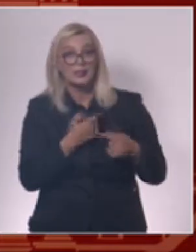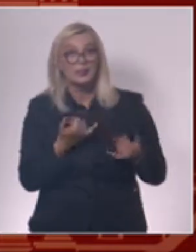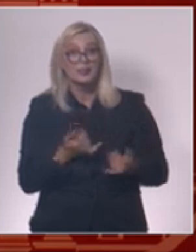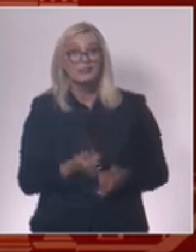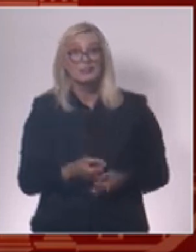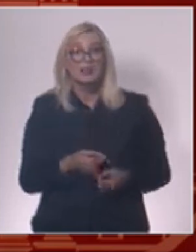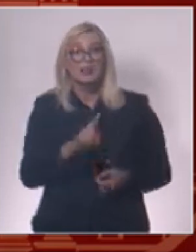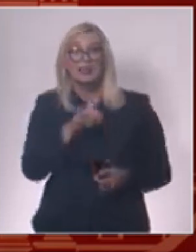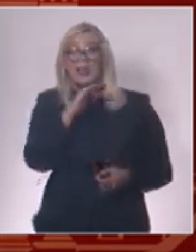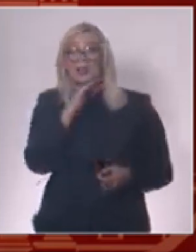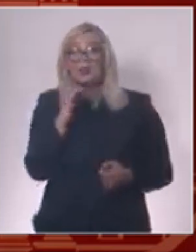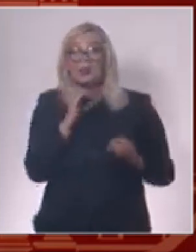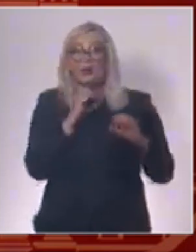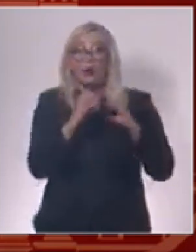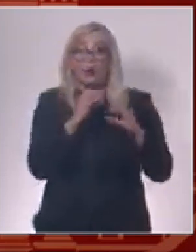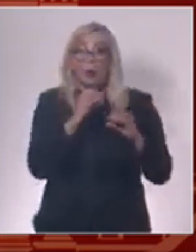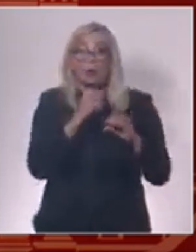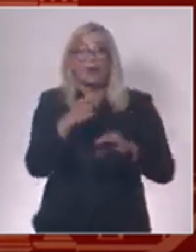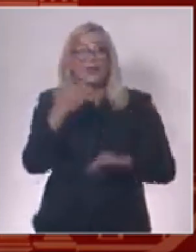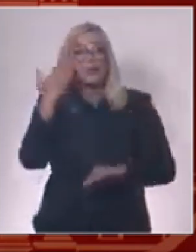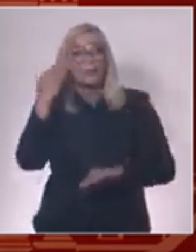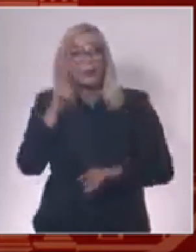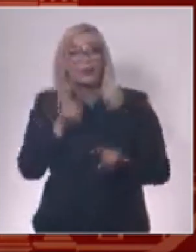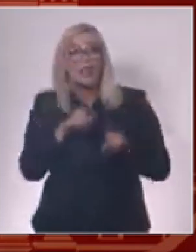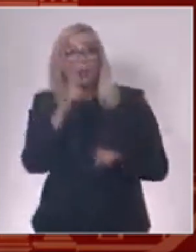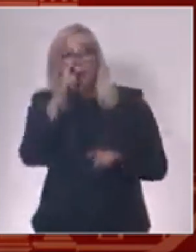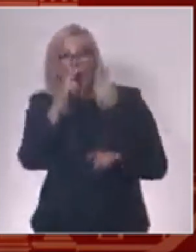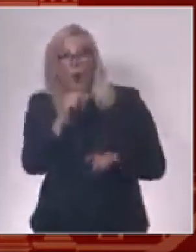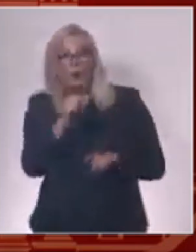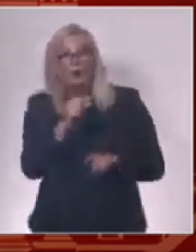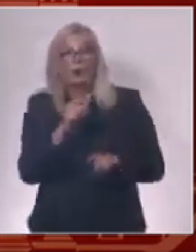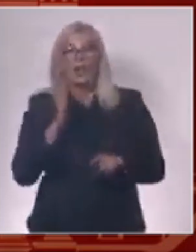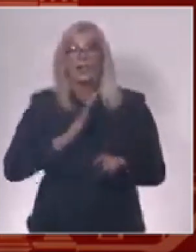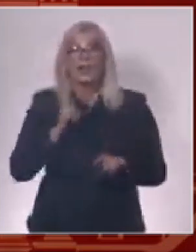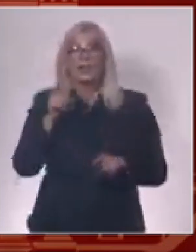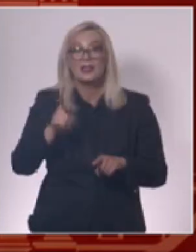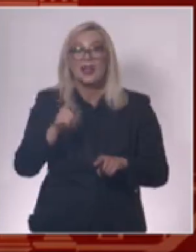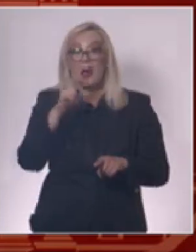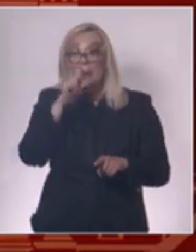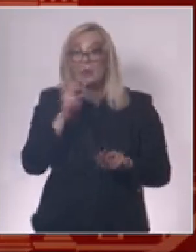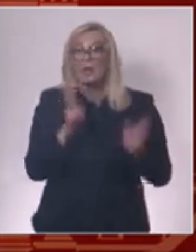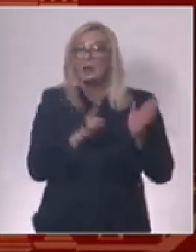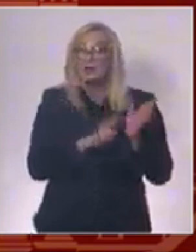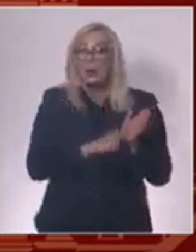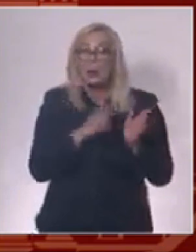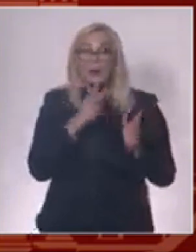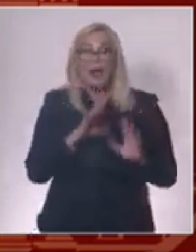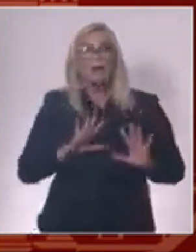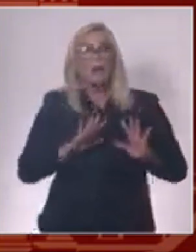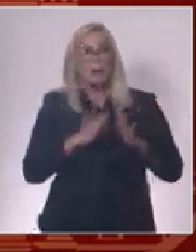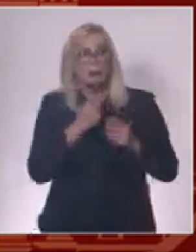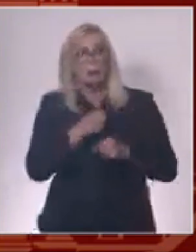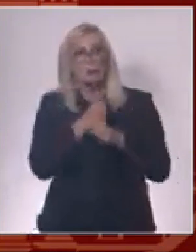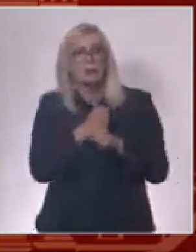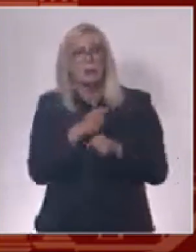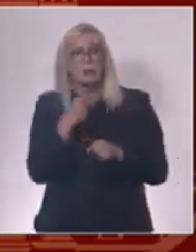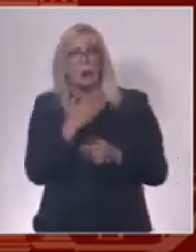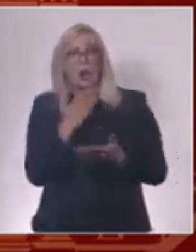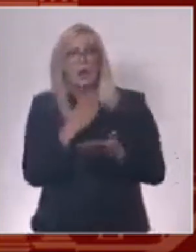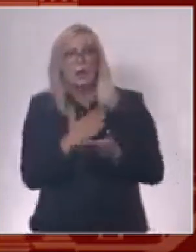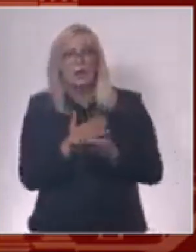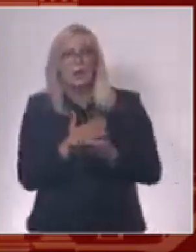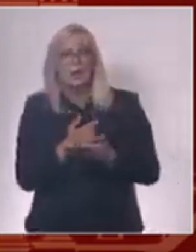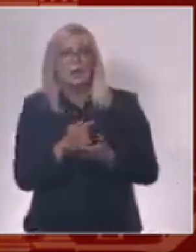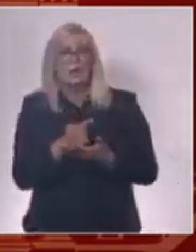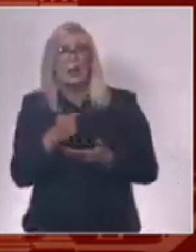За жал, поради недоволната комуникација во минатото, некои од општините, граѓаните во тие општини со право протестираат и викаат што е сега, ние ќе